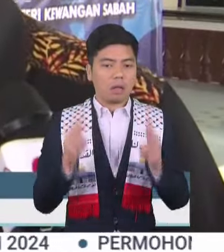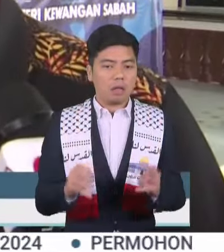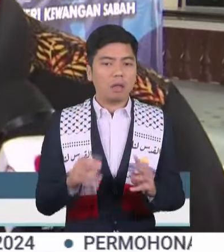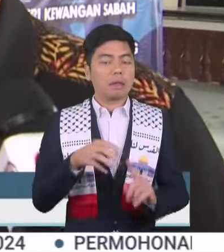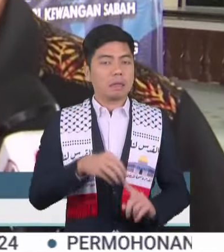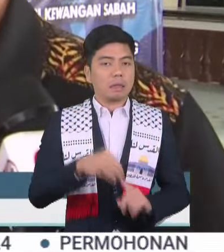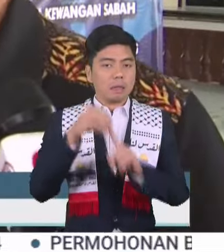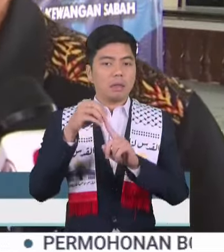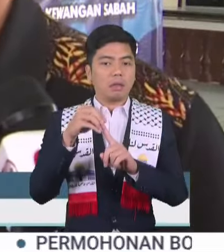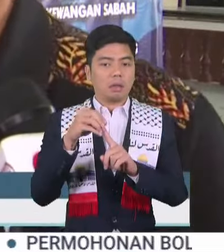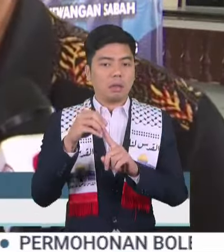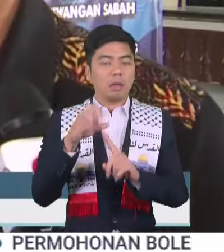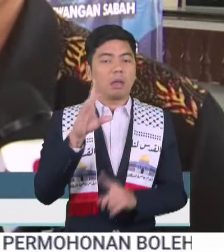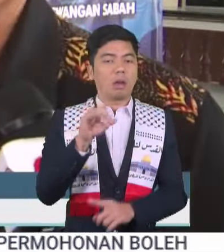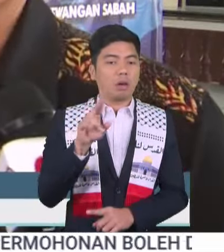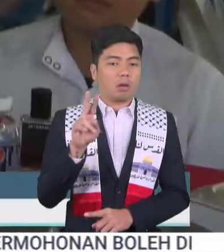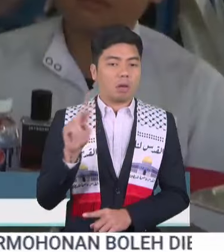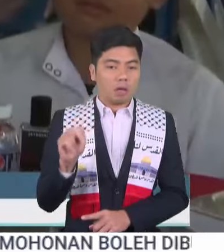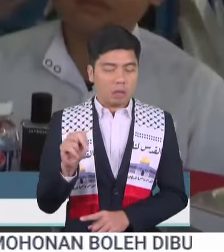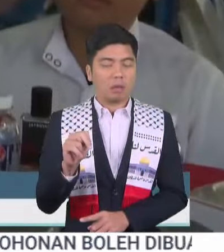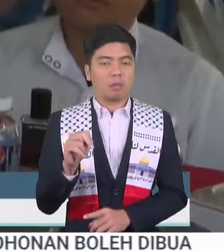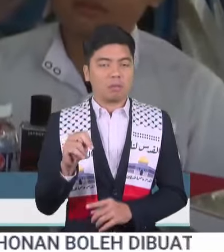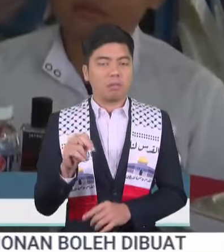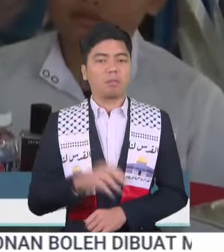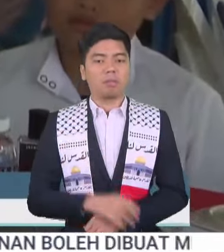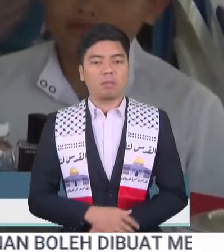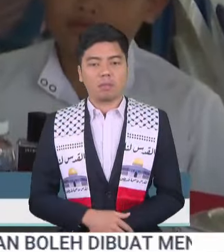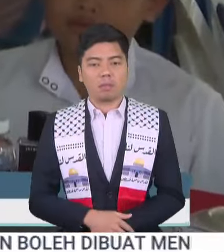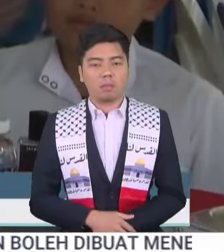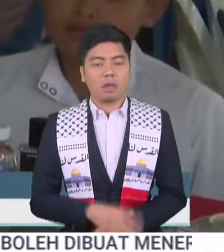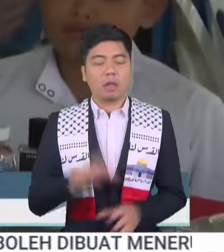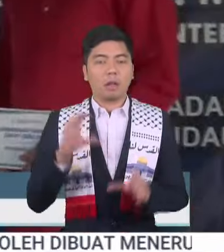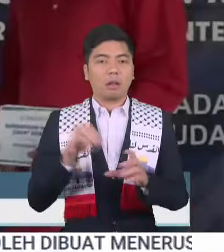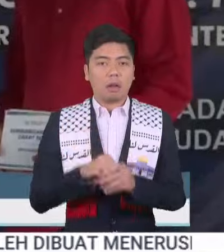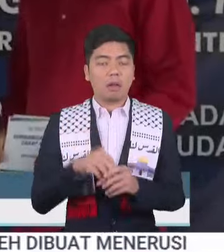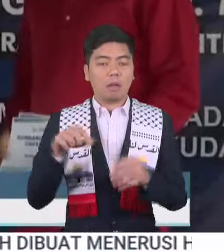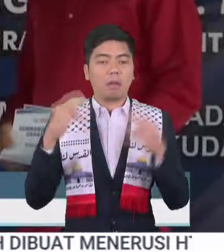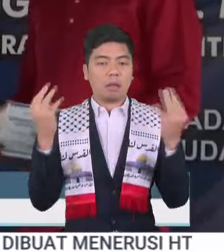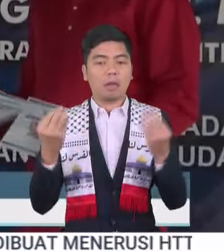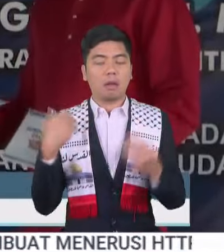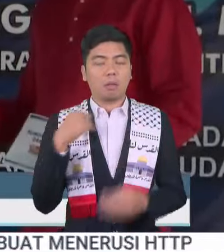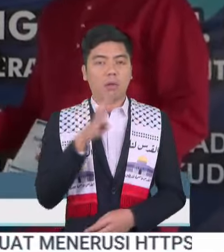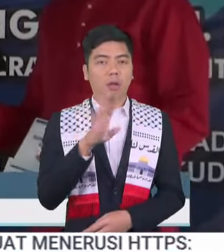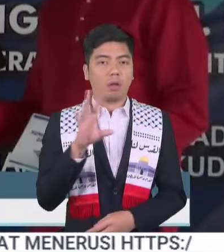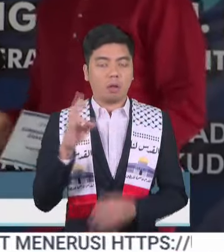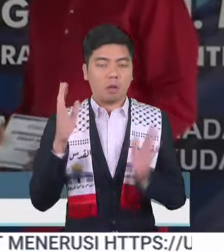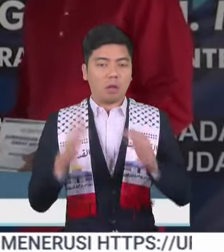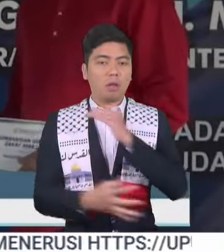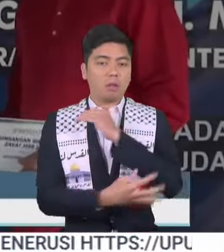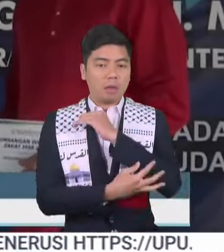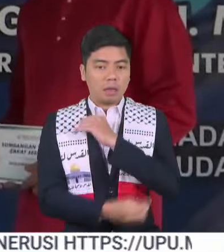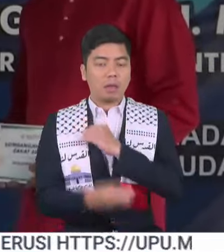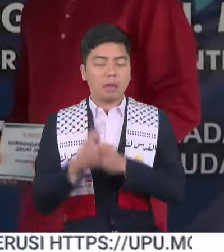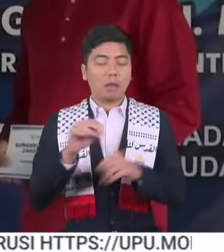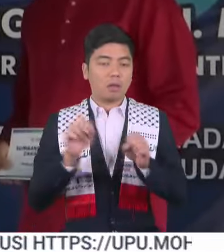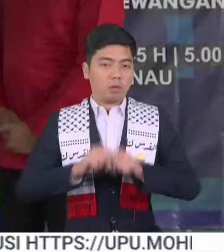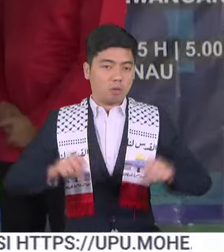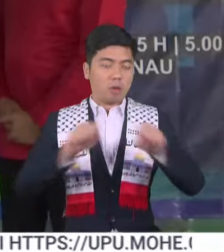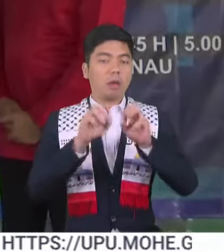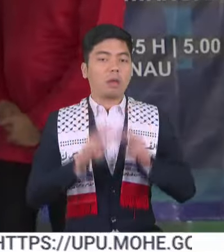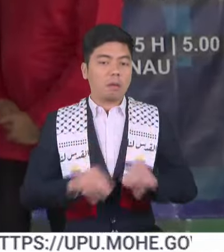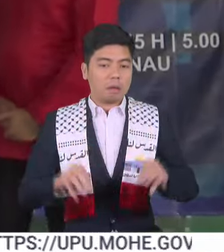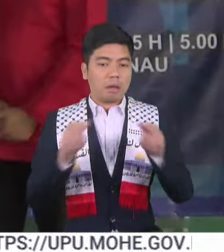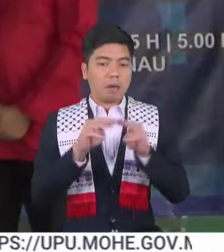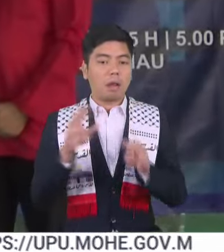khususnya aliduan luar negeri. Dalam majlis ini, 47 asnaf dan 6 buah masjid serta surau menerima